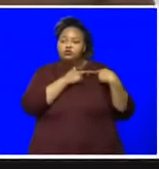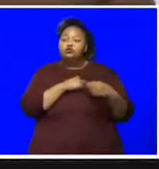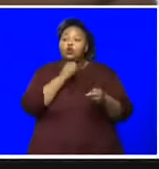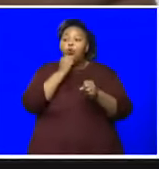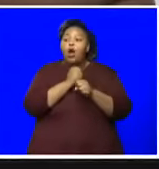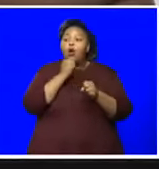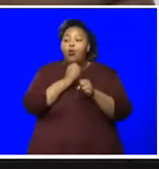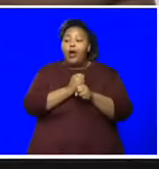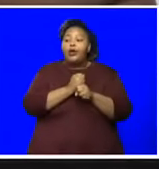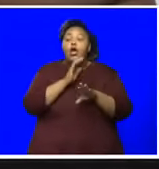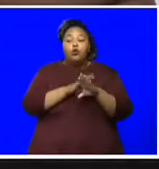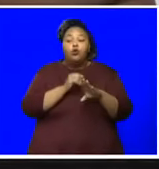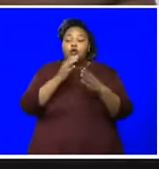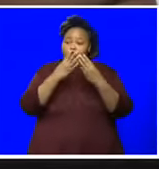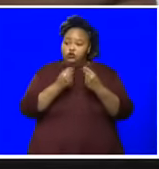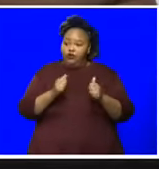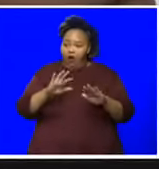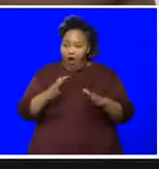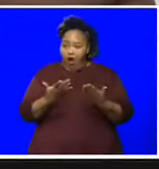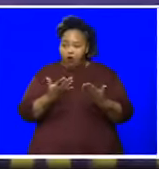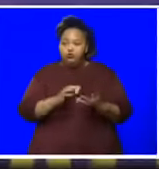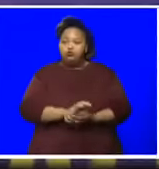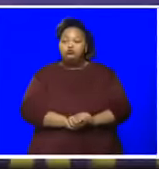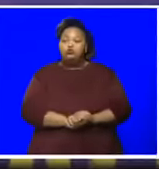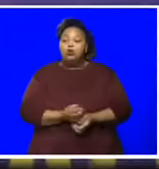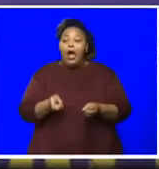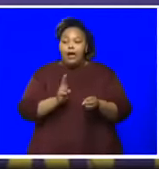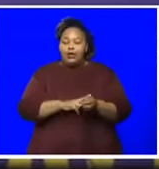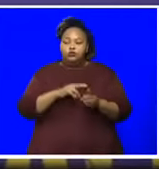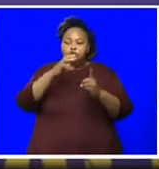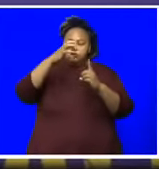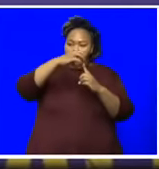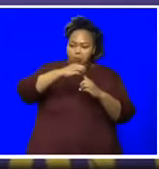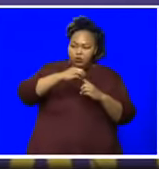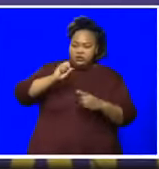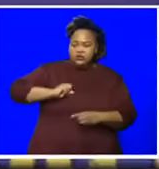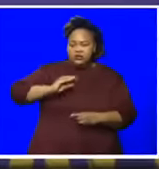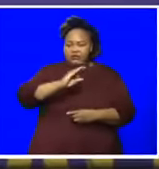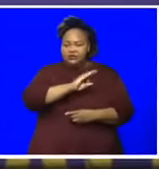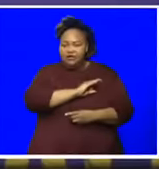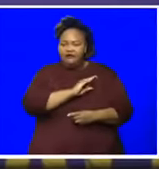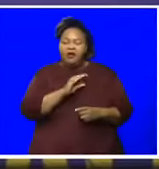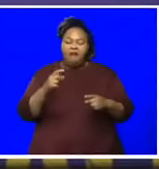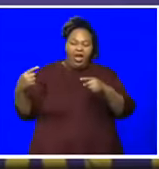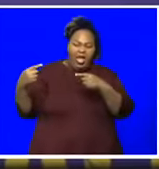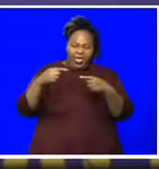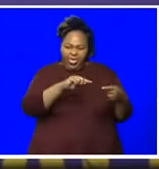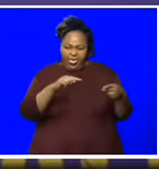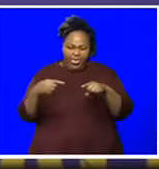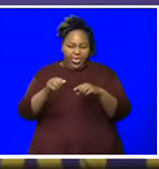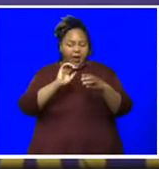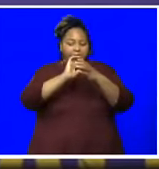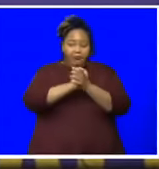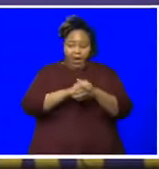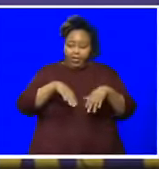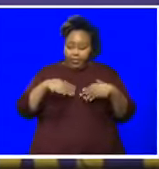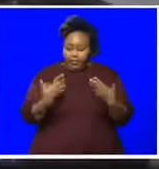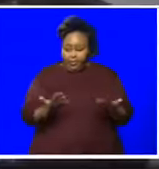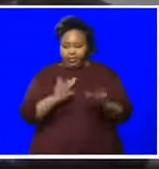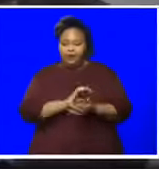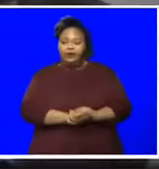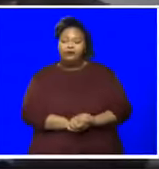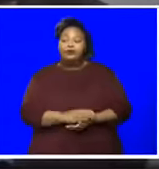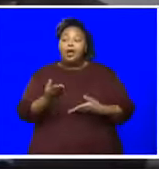tekweswelakala kwemisebenti. Lokufaka ekhathi kungaboni ngasolinye emkhathini kwebacashi kanye netisebenti Ngikusho